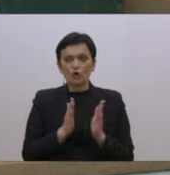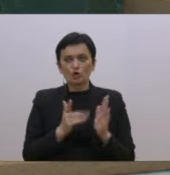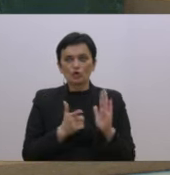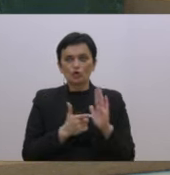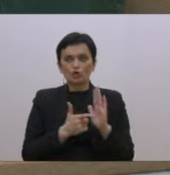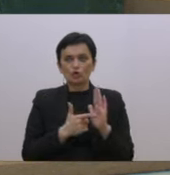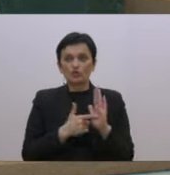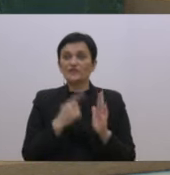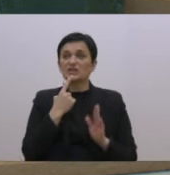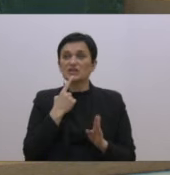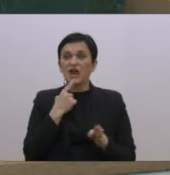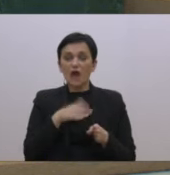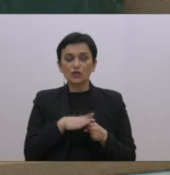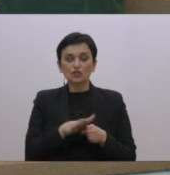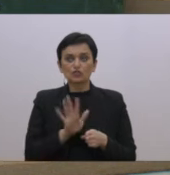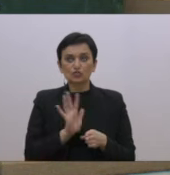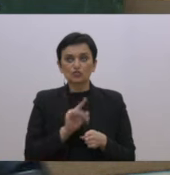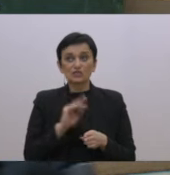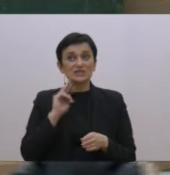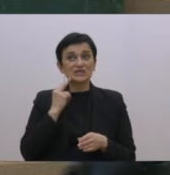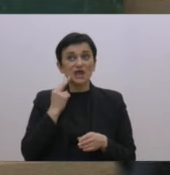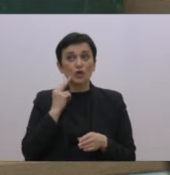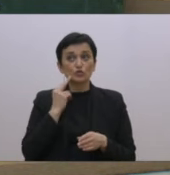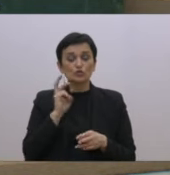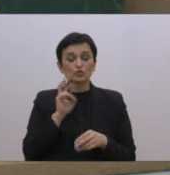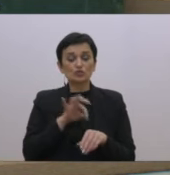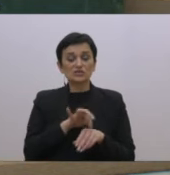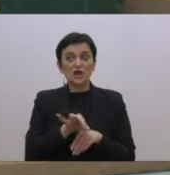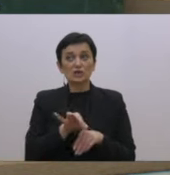7 არასრულწლოვანი სექსუალური ძალადობის